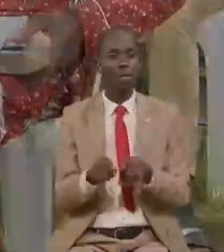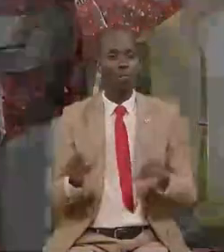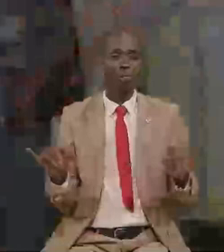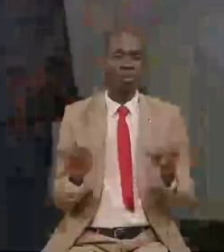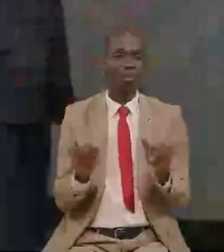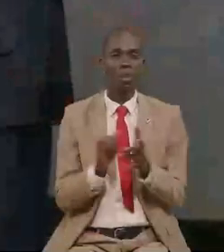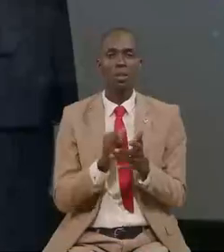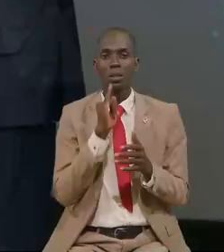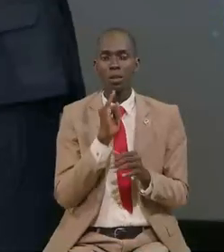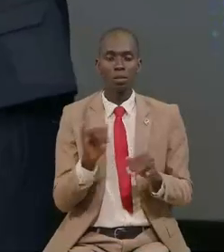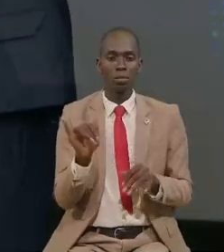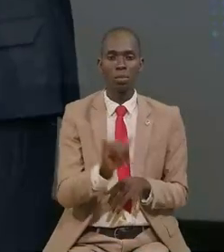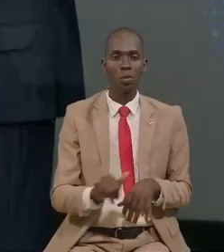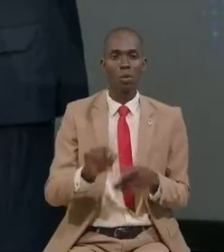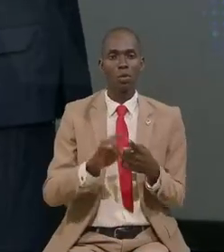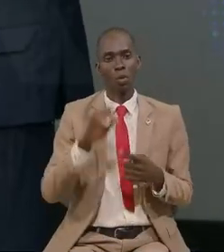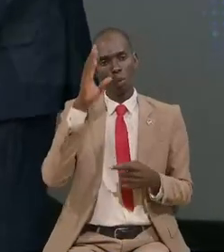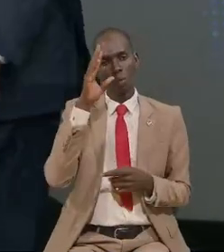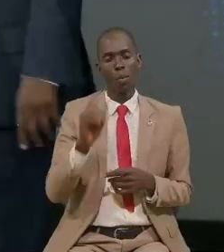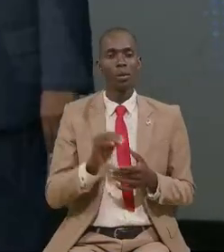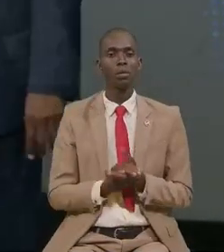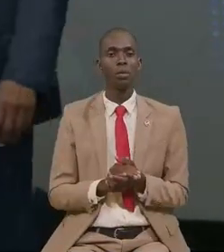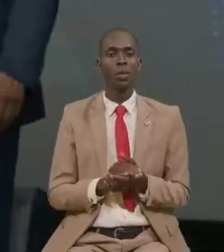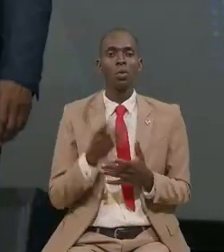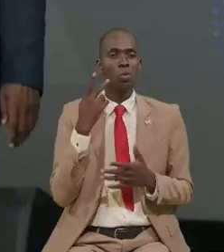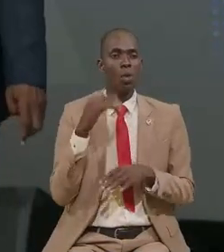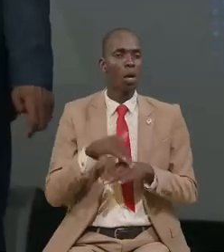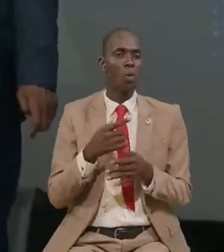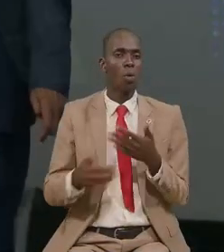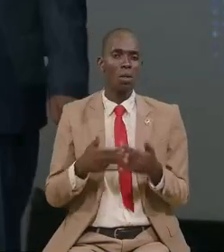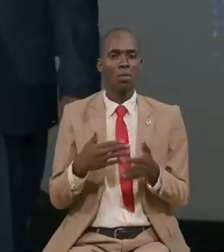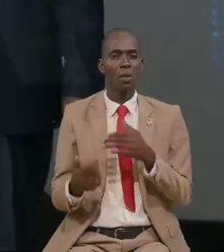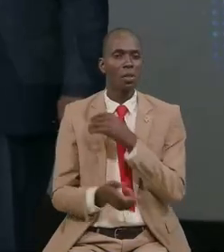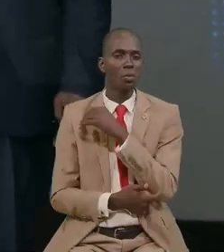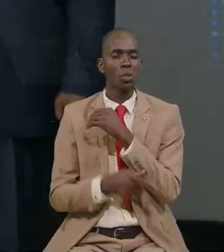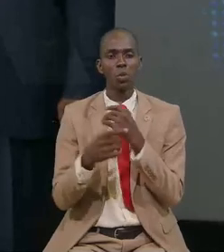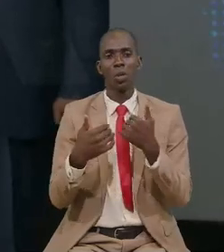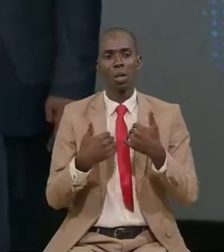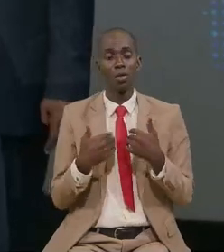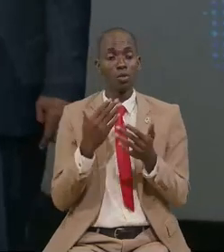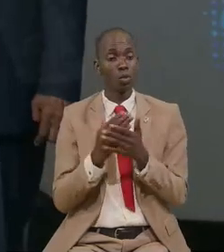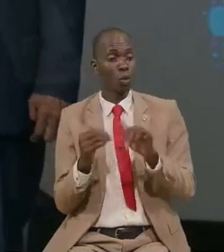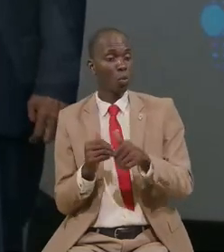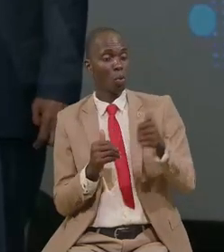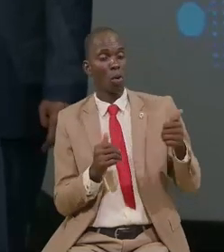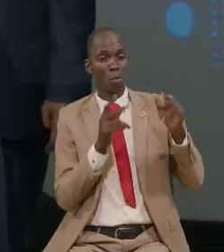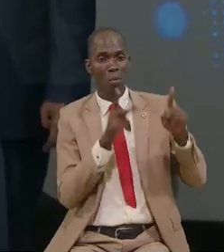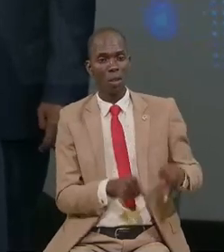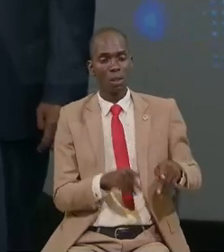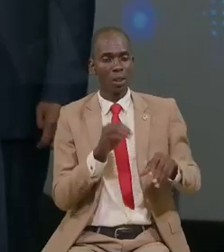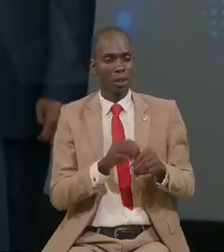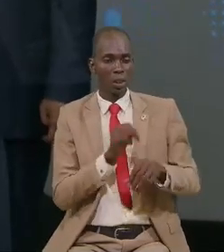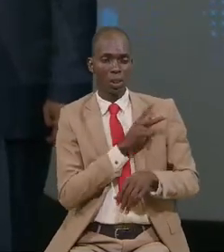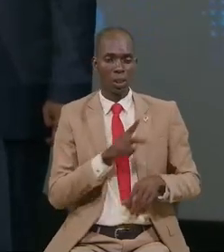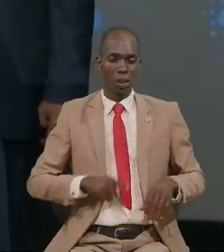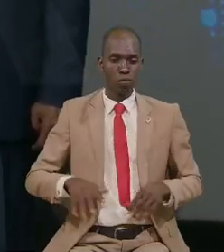humaine. Quelle que soit la tentation que vous avez, quelqu'un d'autre dans le royaume de